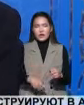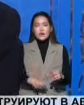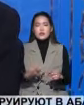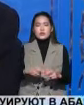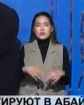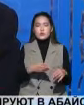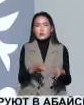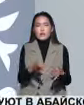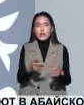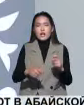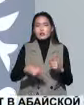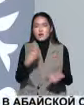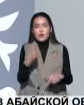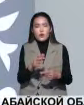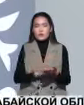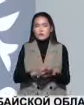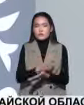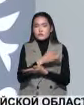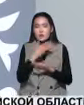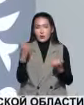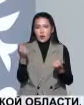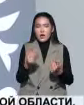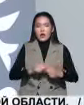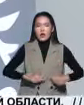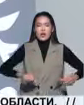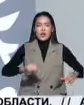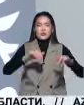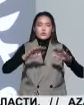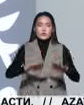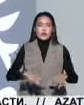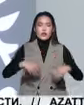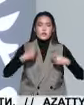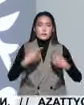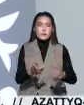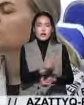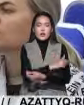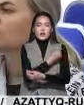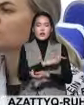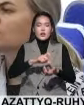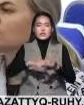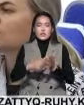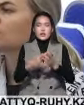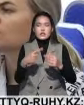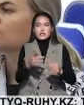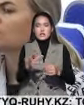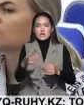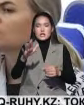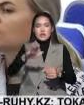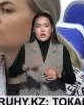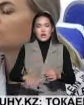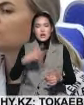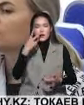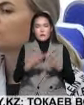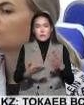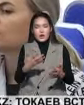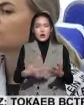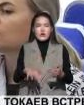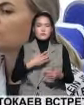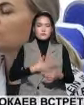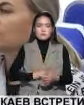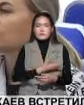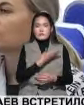не нарушает. Члены комиссии в качестве альтернативы предложили врачам переехать в районы, где с жильем, по их мнению, уж точно не будет проблем.